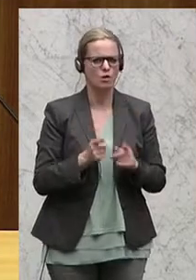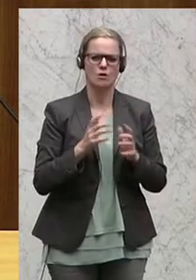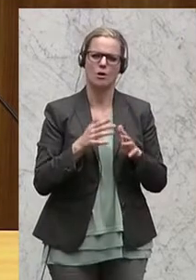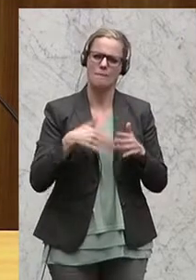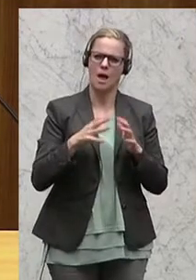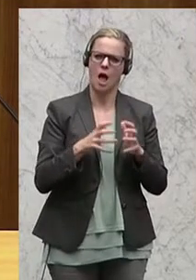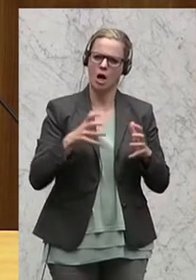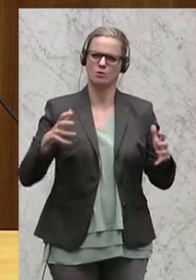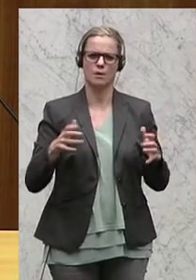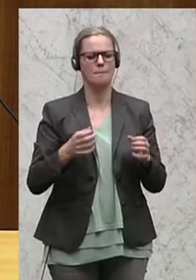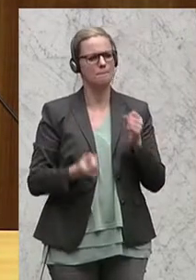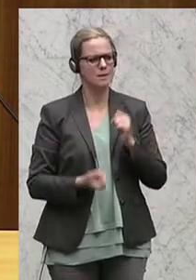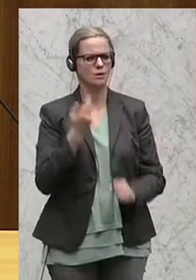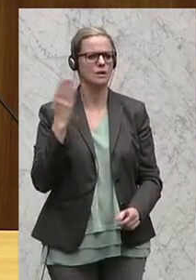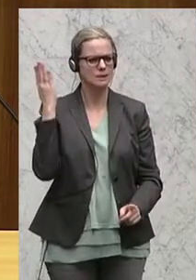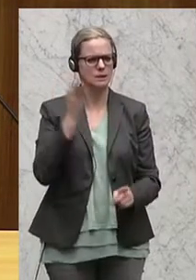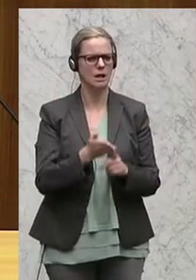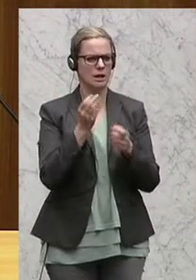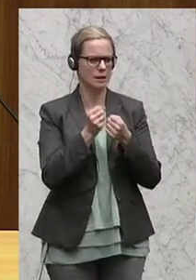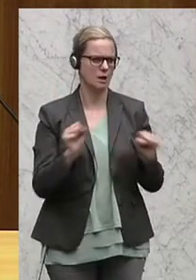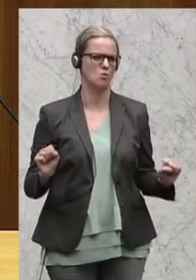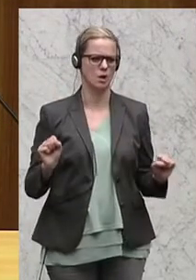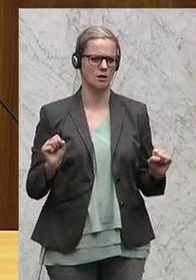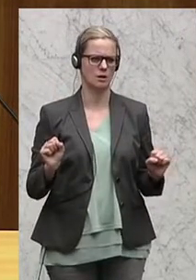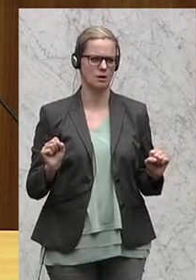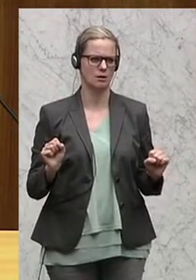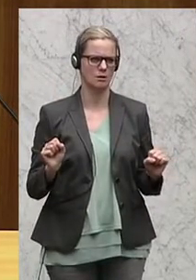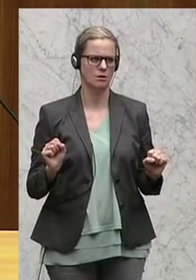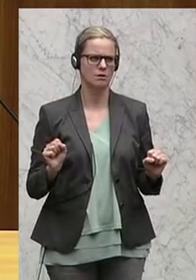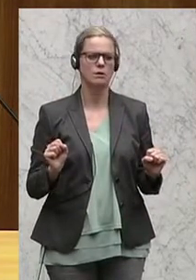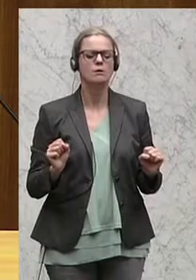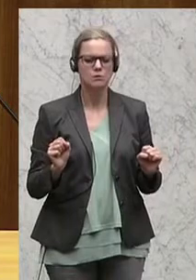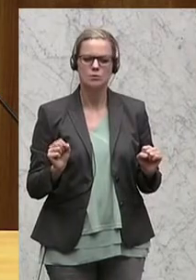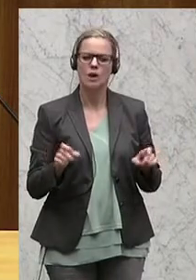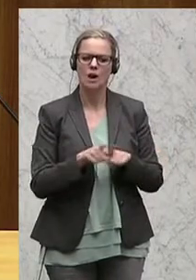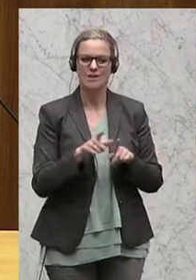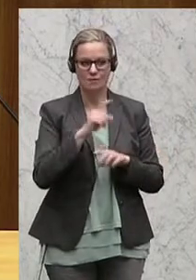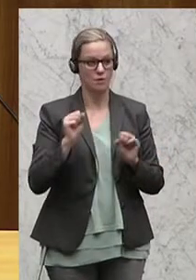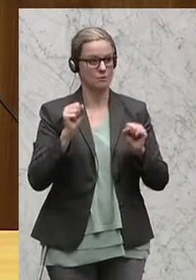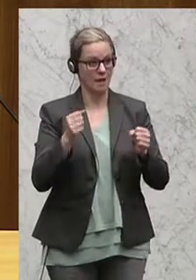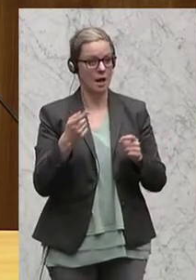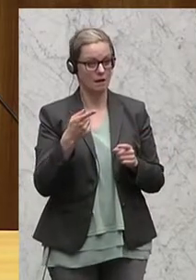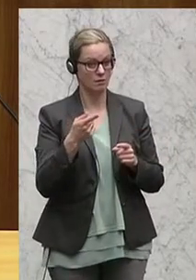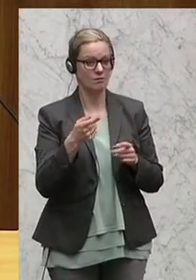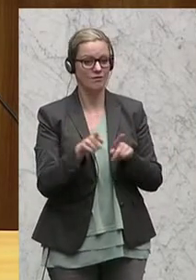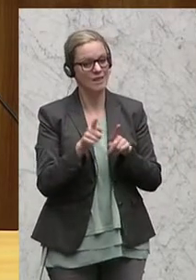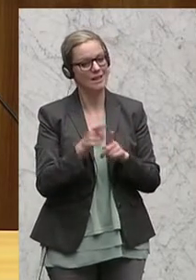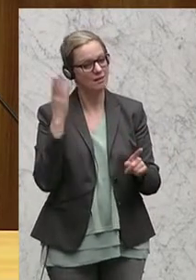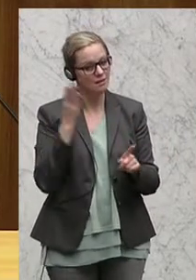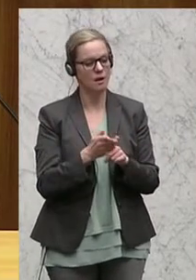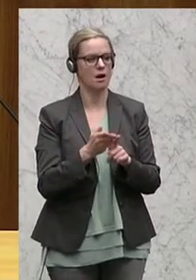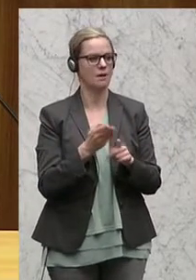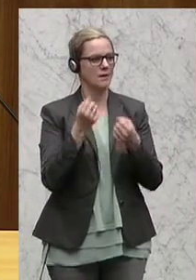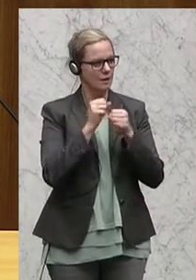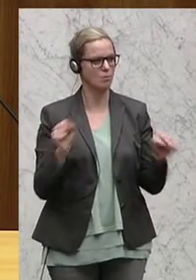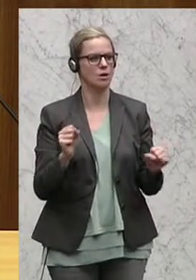Instrumente der direkten Demokratie noch weiter auszubauen, sodass hier auch dieses Volksbegehren als ein solches Teilinstrument der direkten